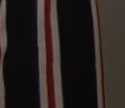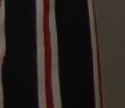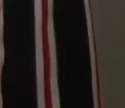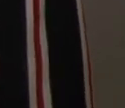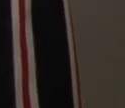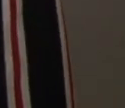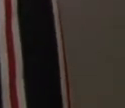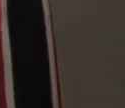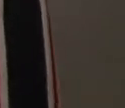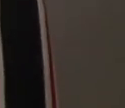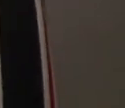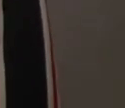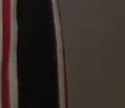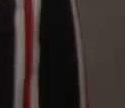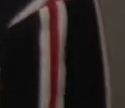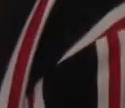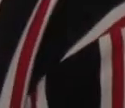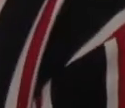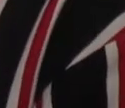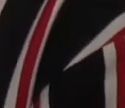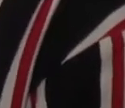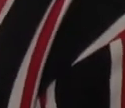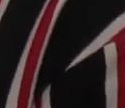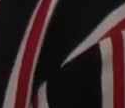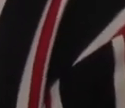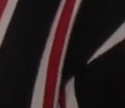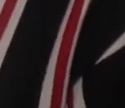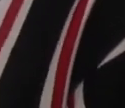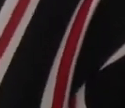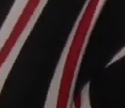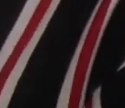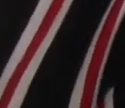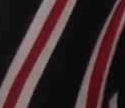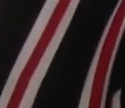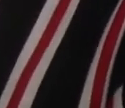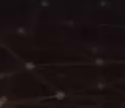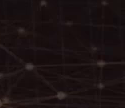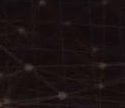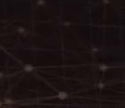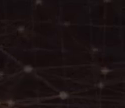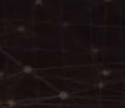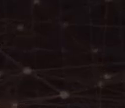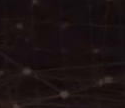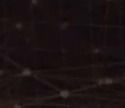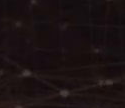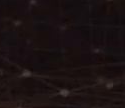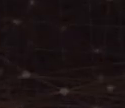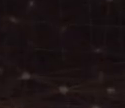sa sarili ko, pati na rin po sa pamilya ko. Iba po talaga. Trauma po talaga. Nakaka-trauma po.